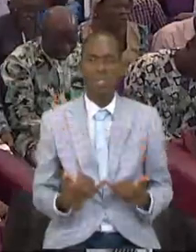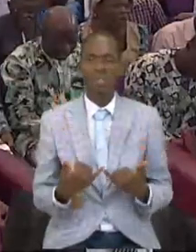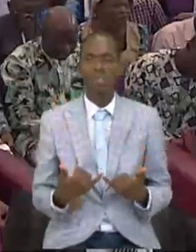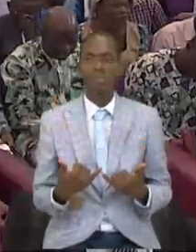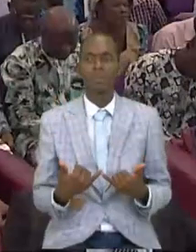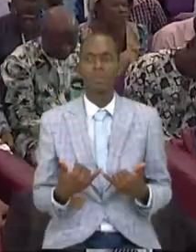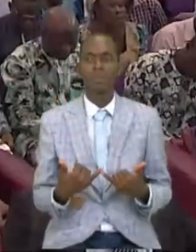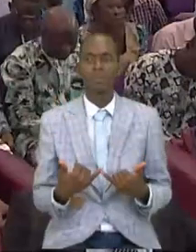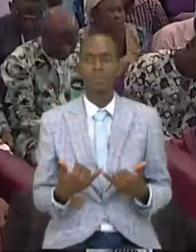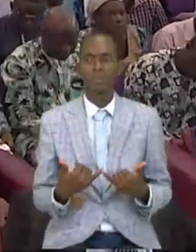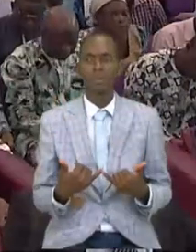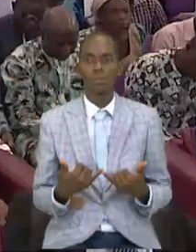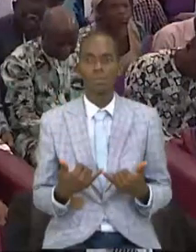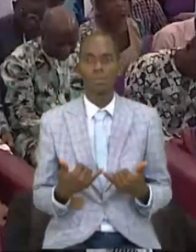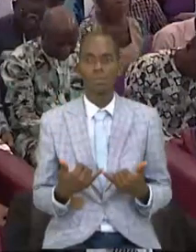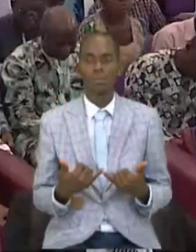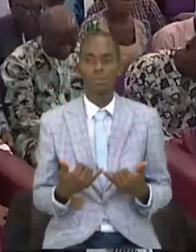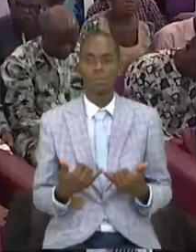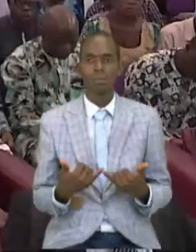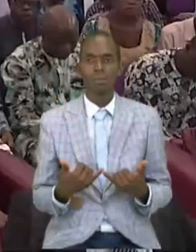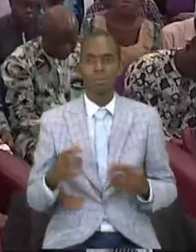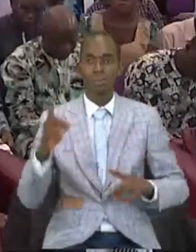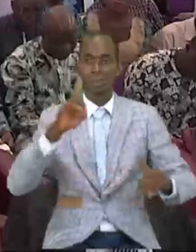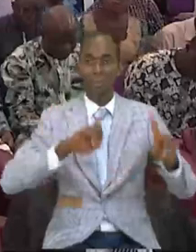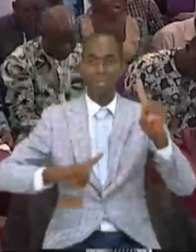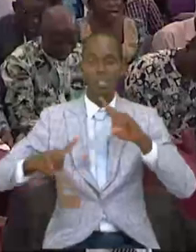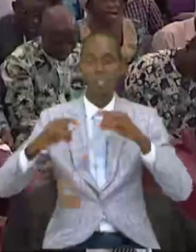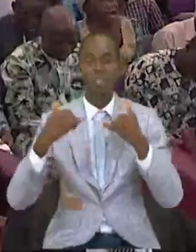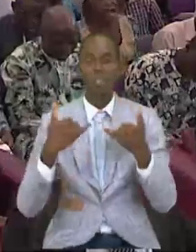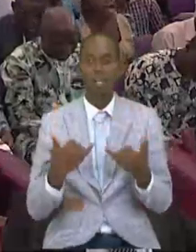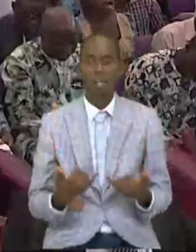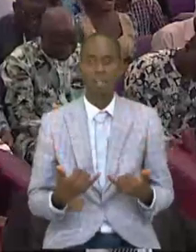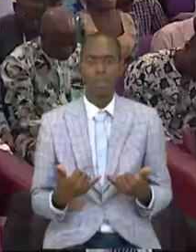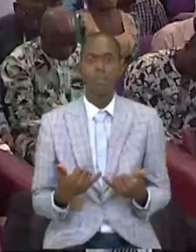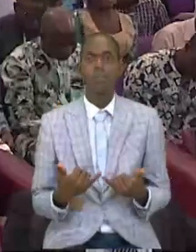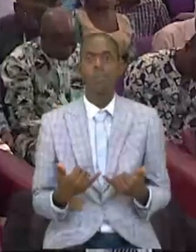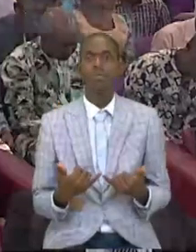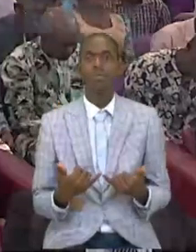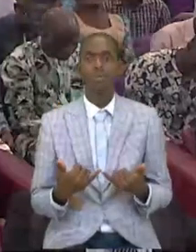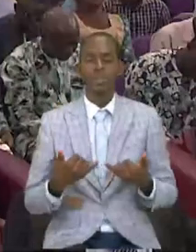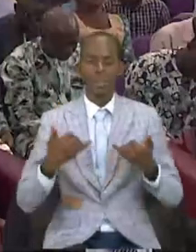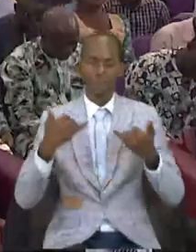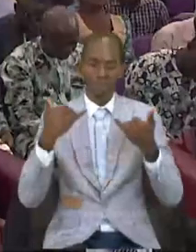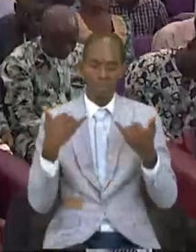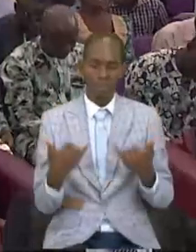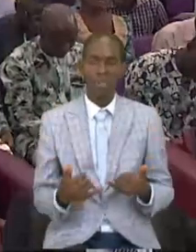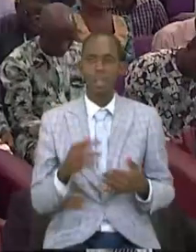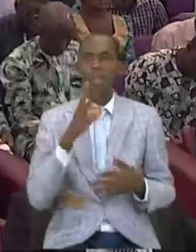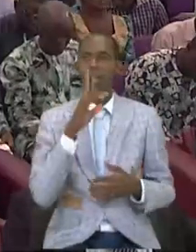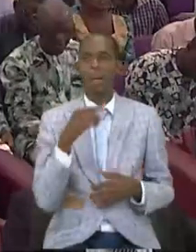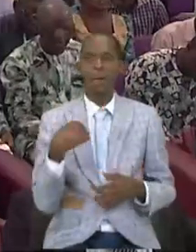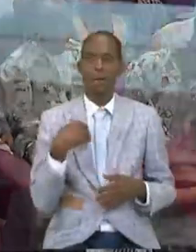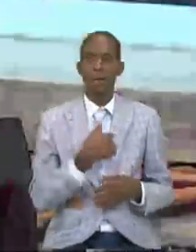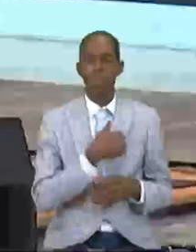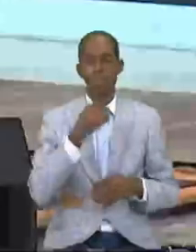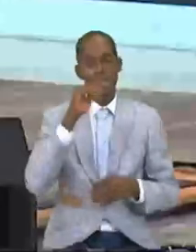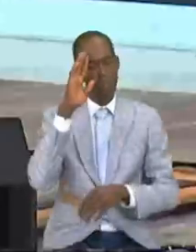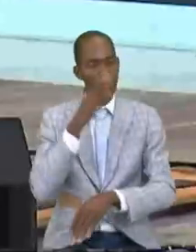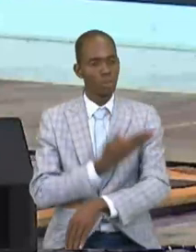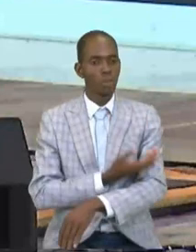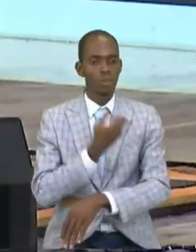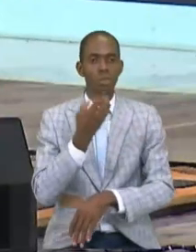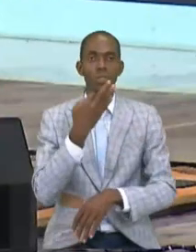Et bien-aimés, nous sommes maintenant enfants de Dieu. Que quelqu'un maintenant dit maintenant. Bien-aimés, nous sommes maintenant enfants de